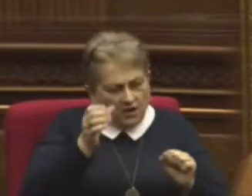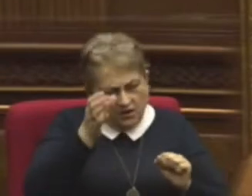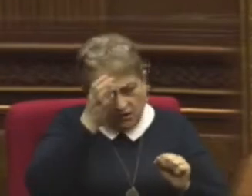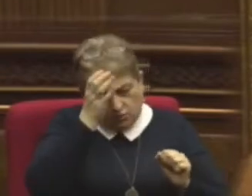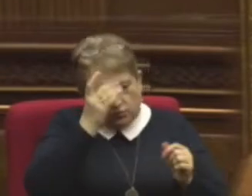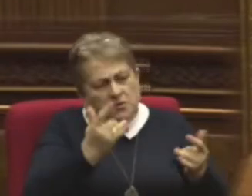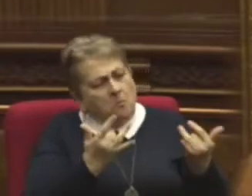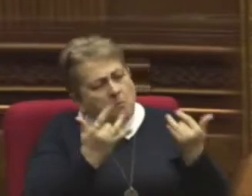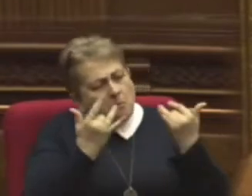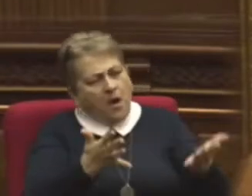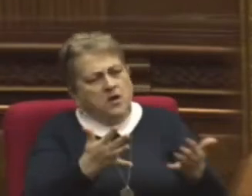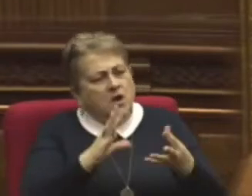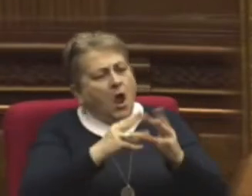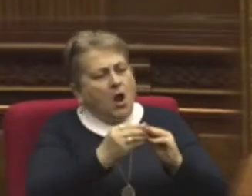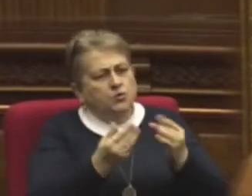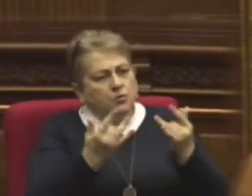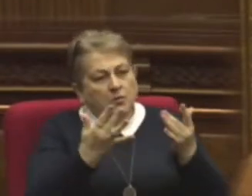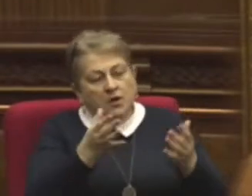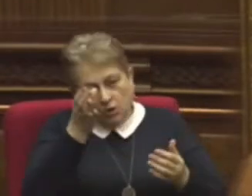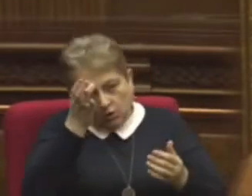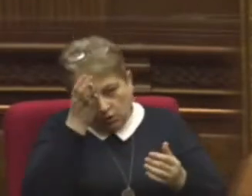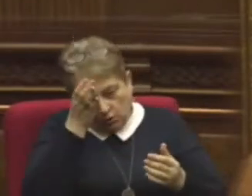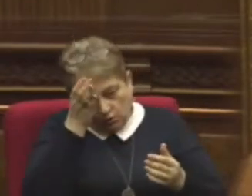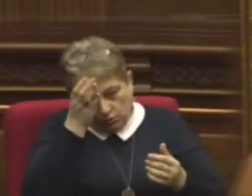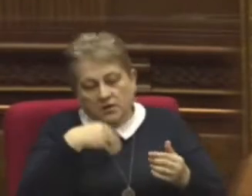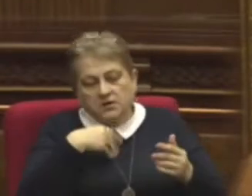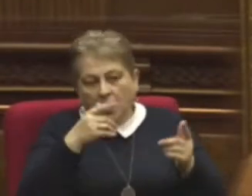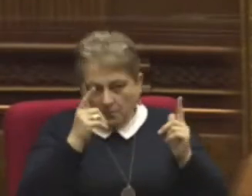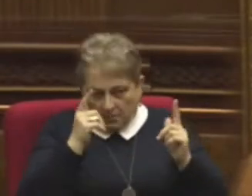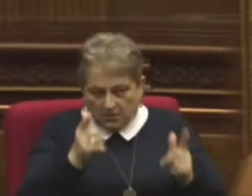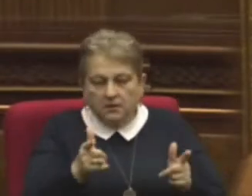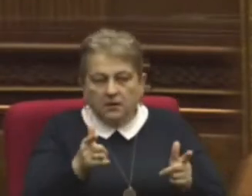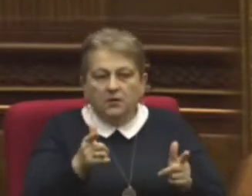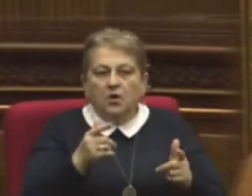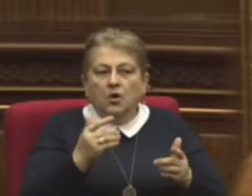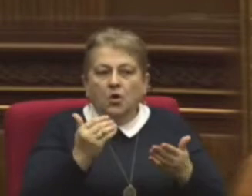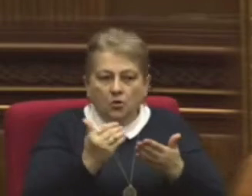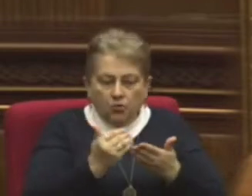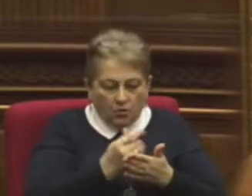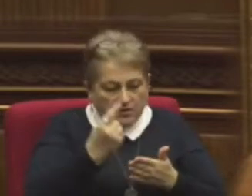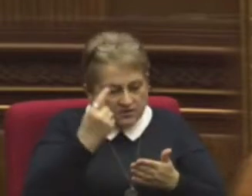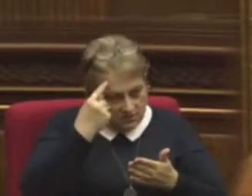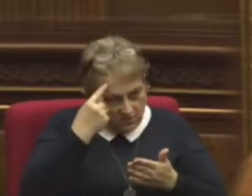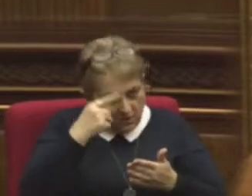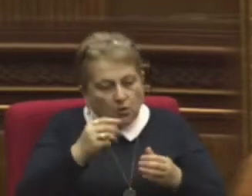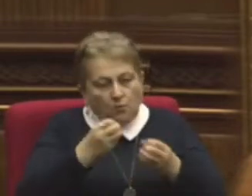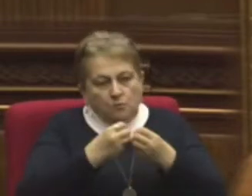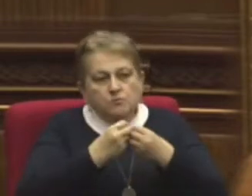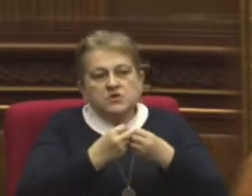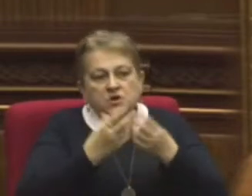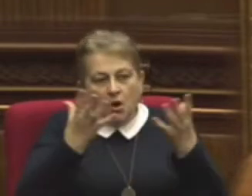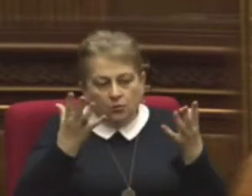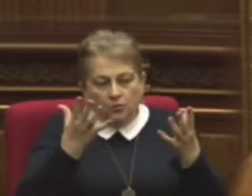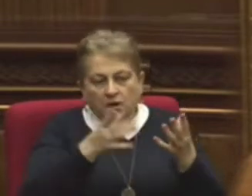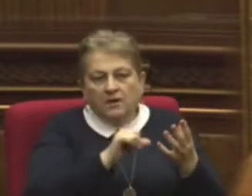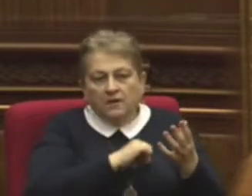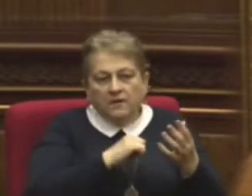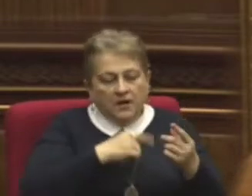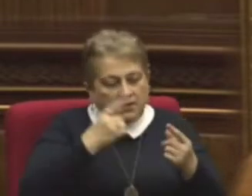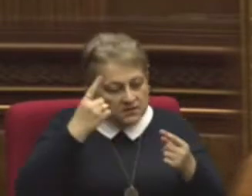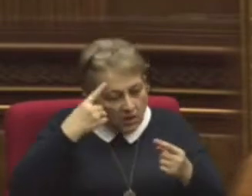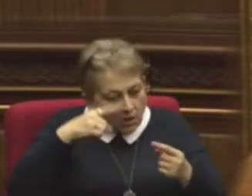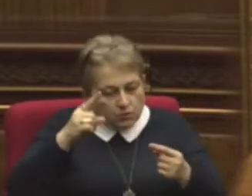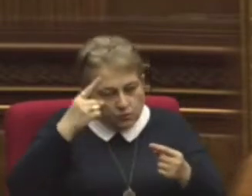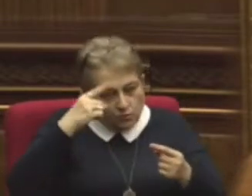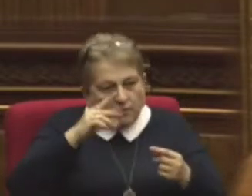գիտությունից պահանջել արդյունք։ Գիտությունը, ես համաձայն եմ այդ գաղափարի հետ, նորը ստեղծելու մշակույթ է։ Ինքը ստեղծում